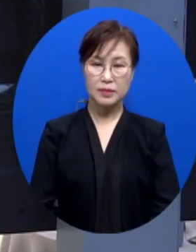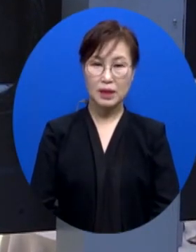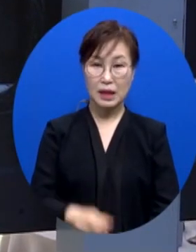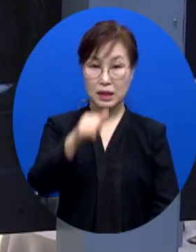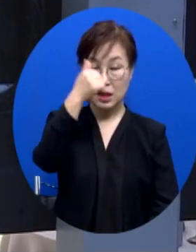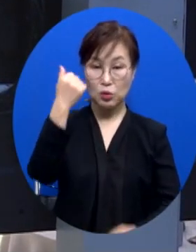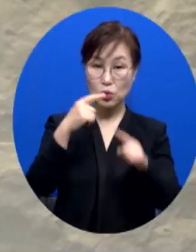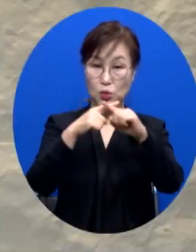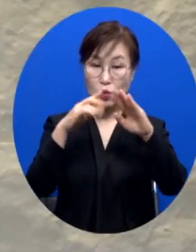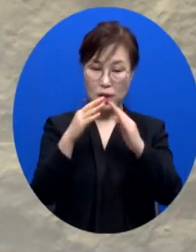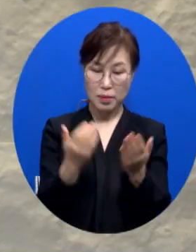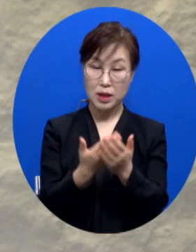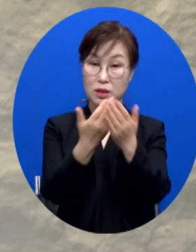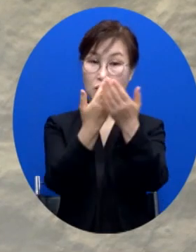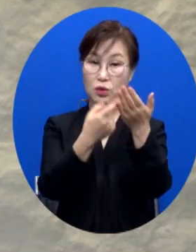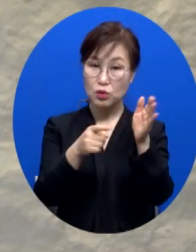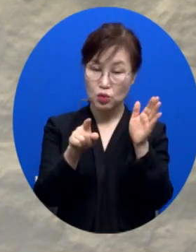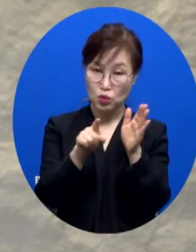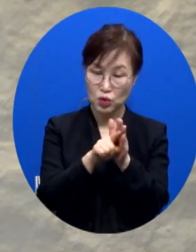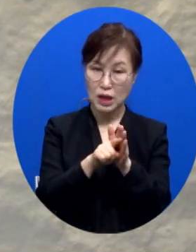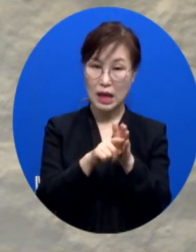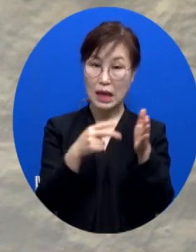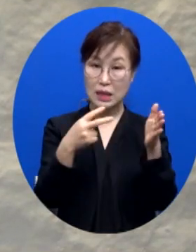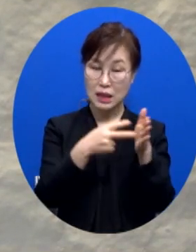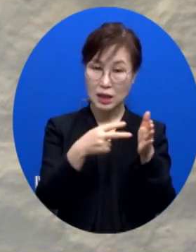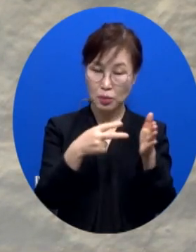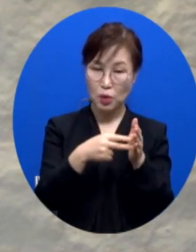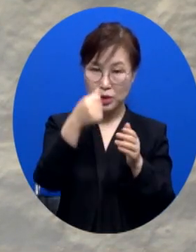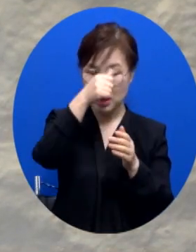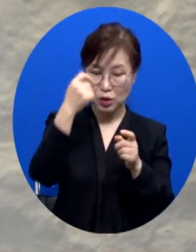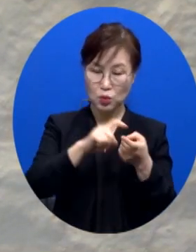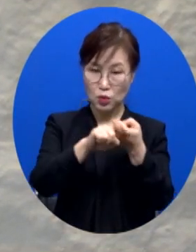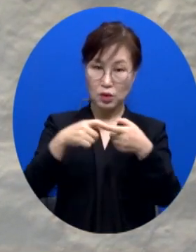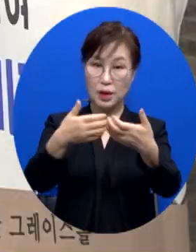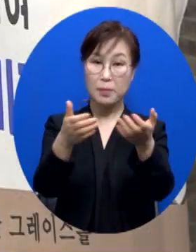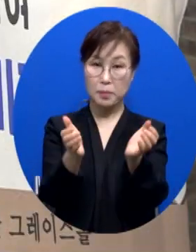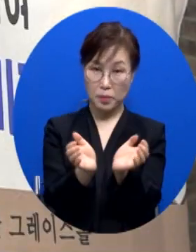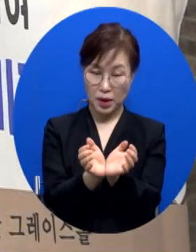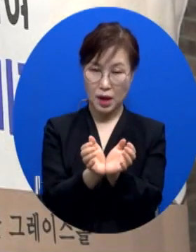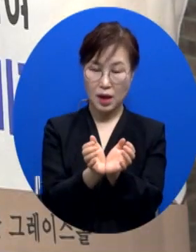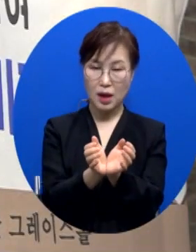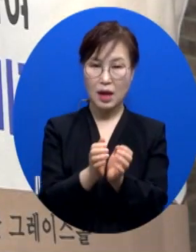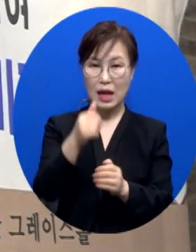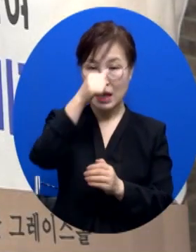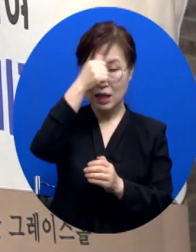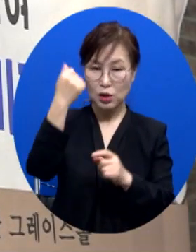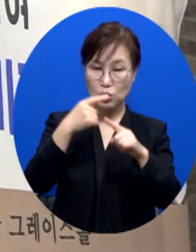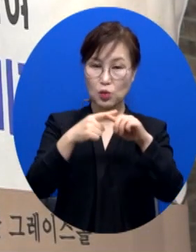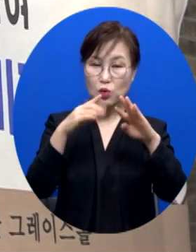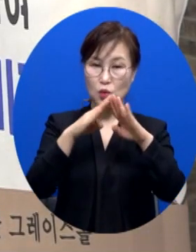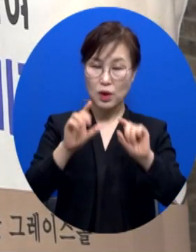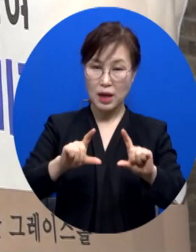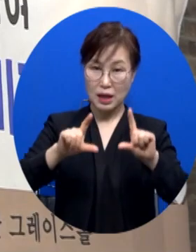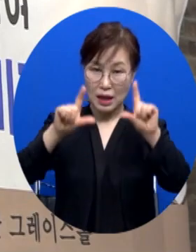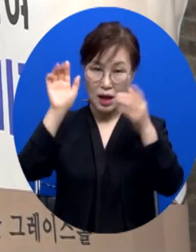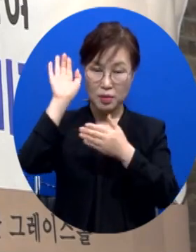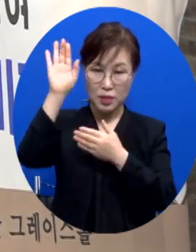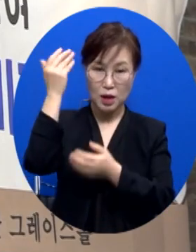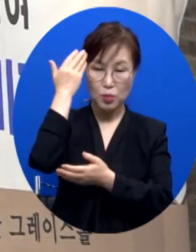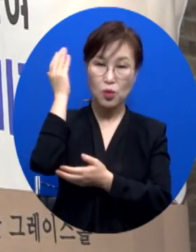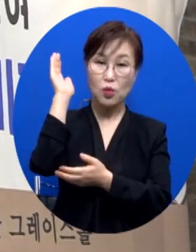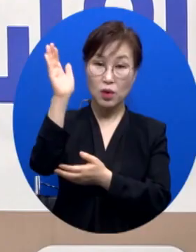한국장로교회의 발전을 모색하기 위해 사단법인 한국장로교총연합회가 한국장로교회 날 장로교 미래